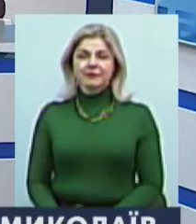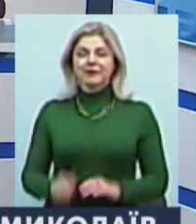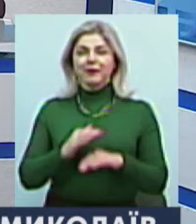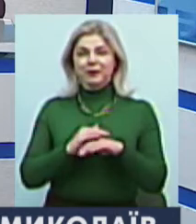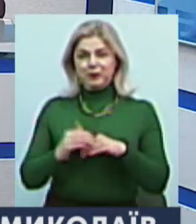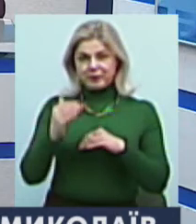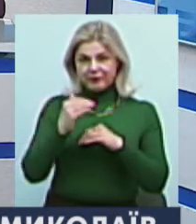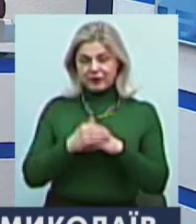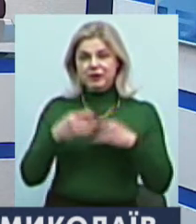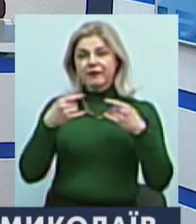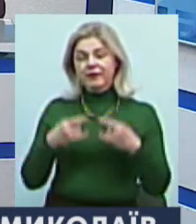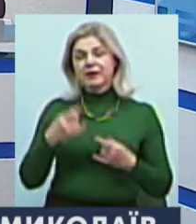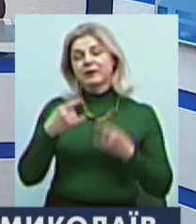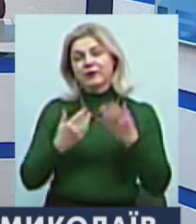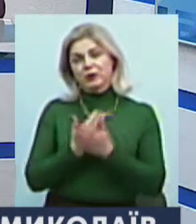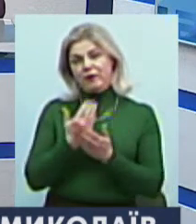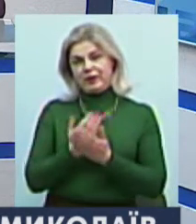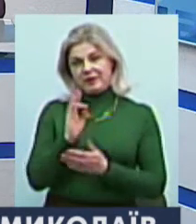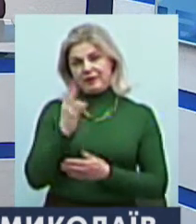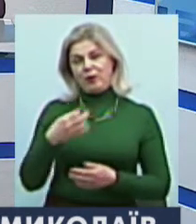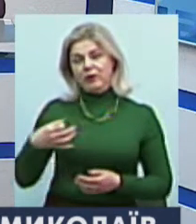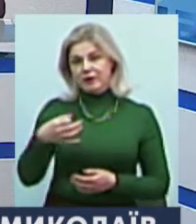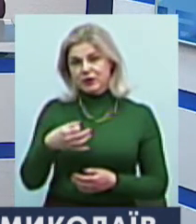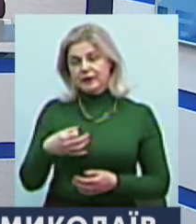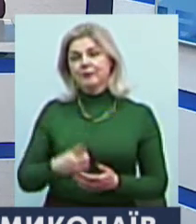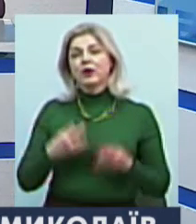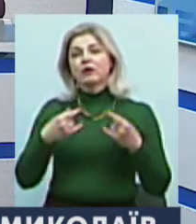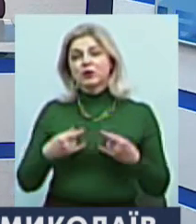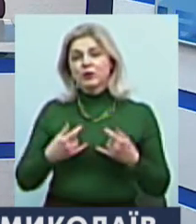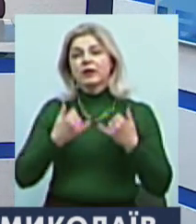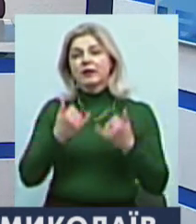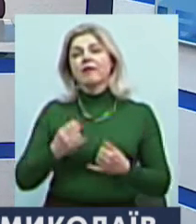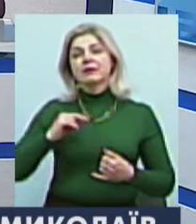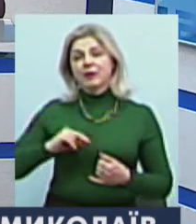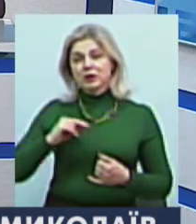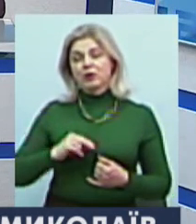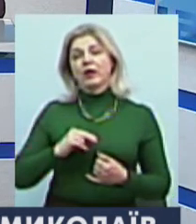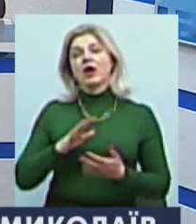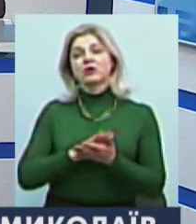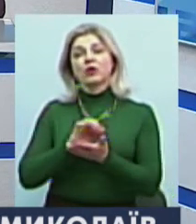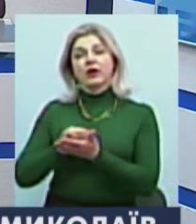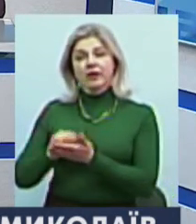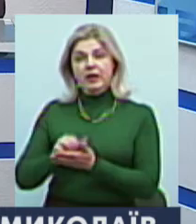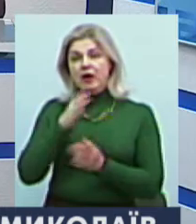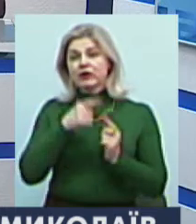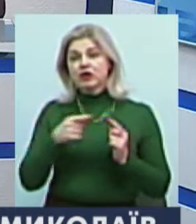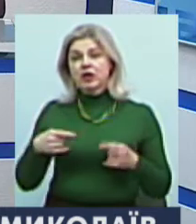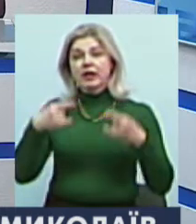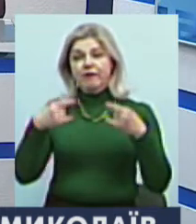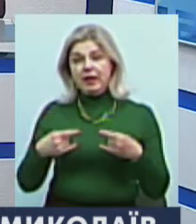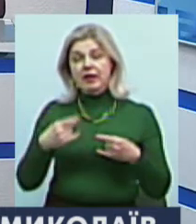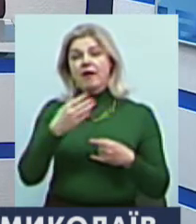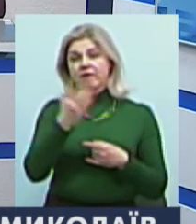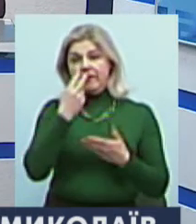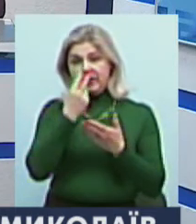Доброго вечора. В ефірі телевізійні новини Миколаївщини. В студії для вас сьогодні працює Євгенія Голубова. Протягом прямого ефіру на екранах ви